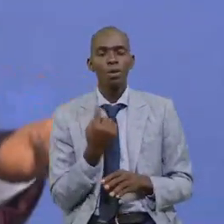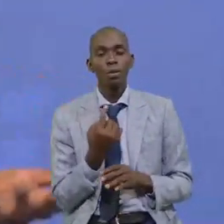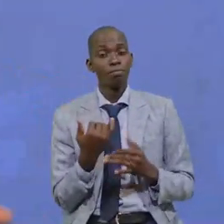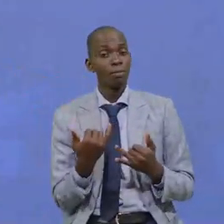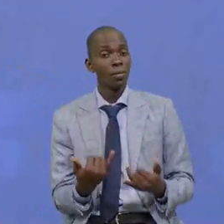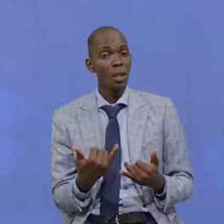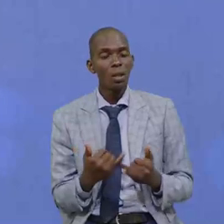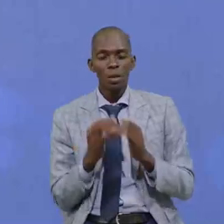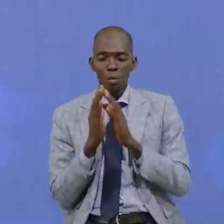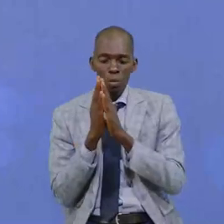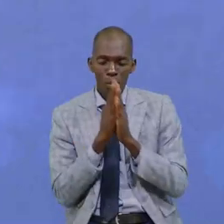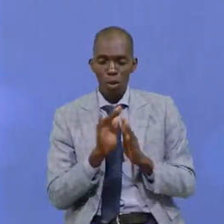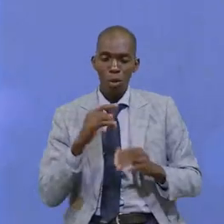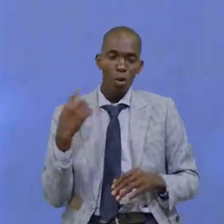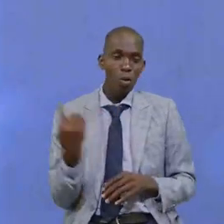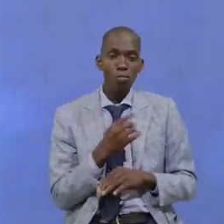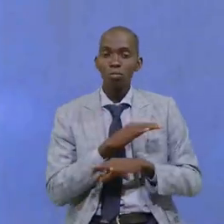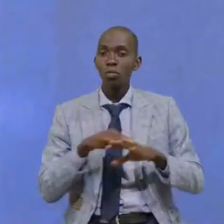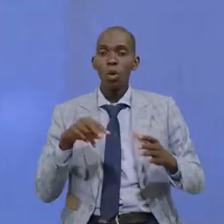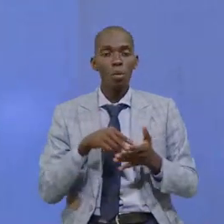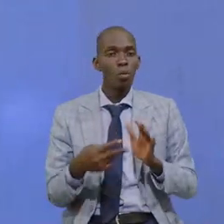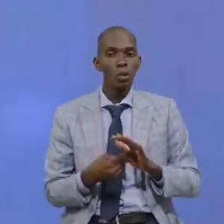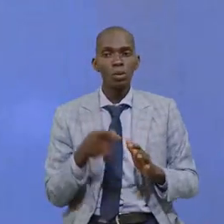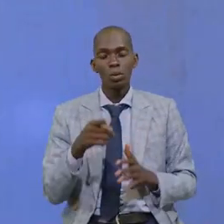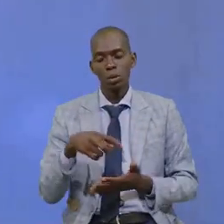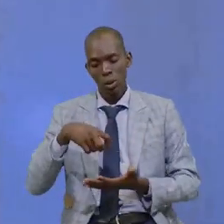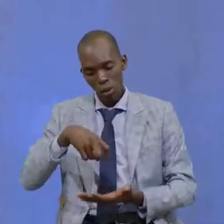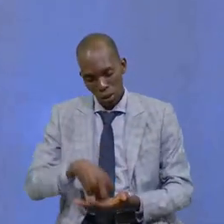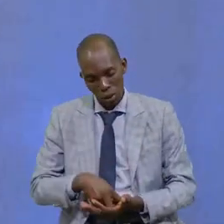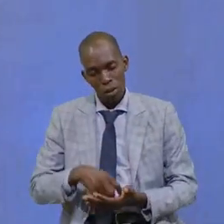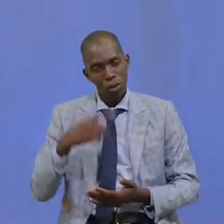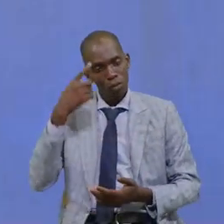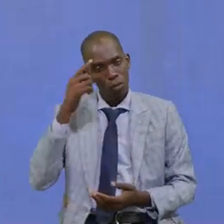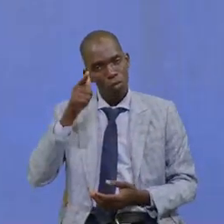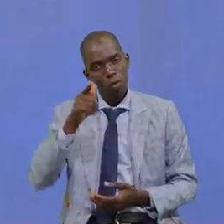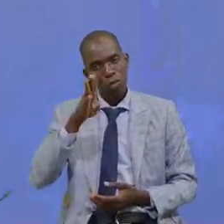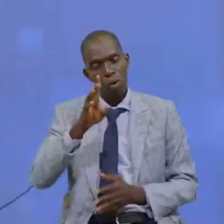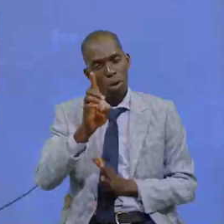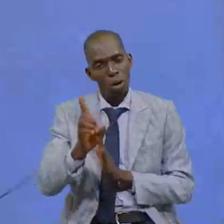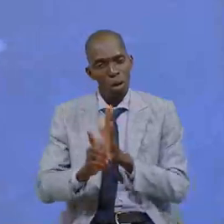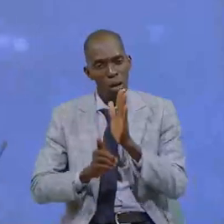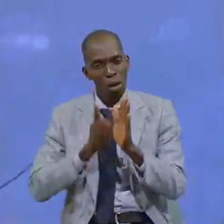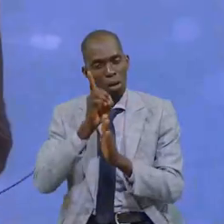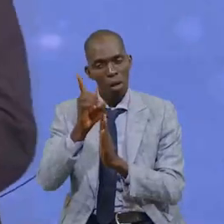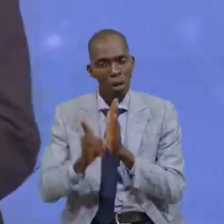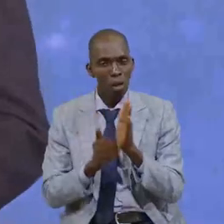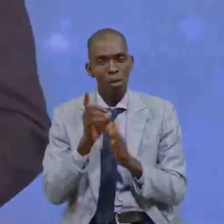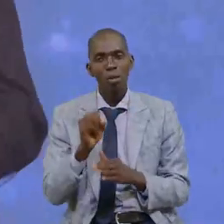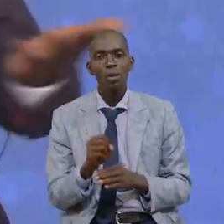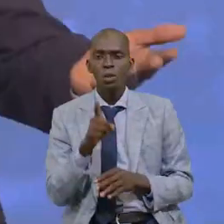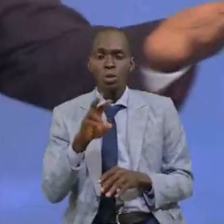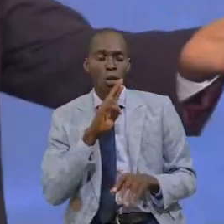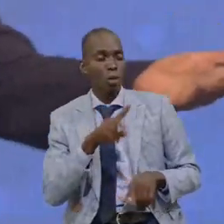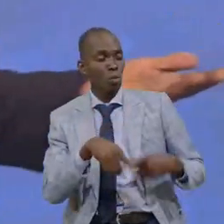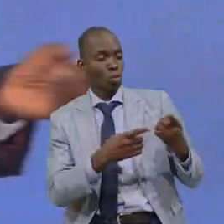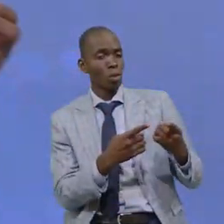faites en tout temps. Maintenant, prier tout le temps ne veut pas dire que je vais m'agenir 24 heures sur 24. Tu